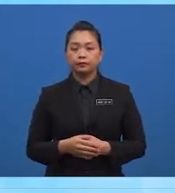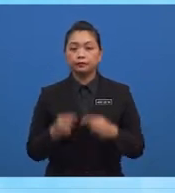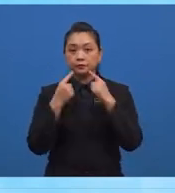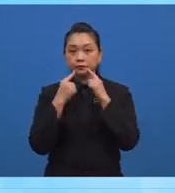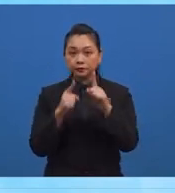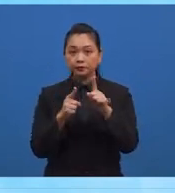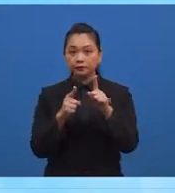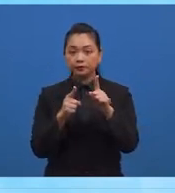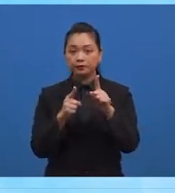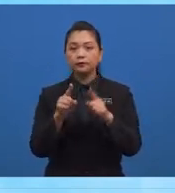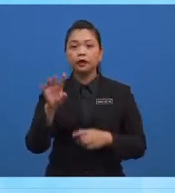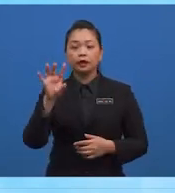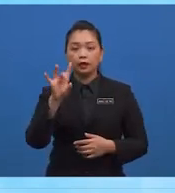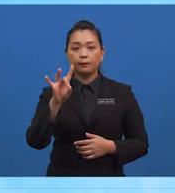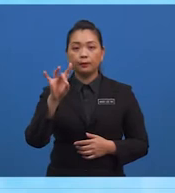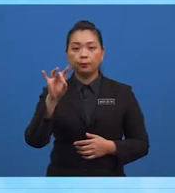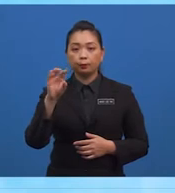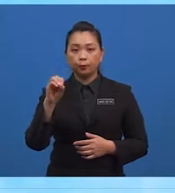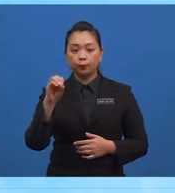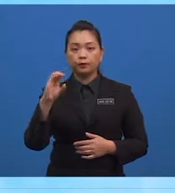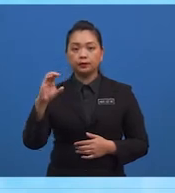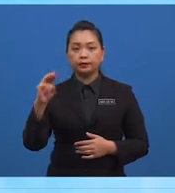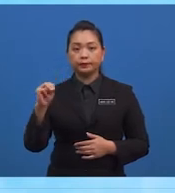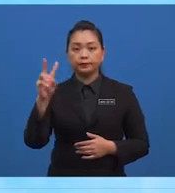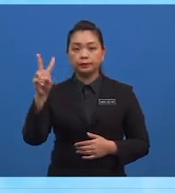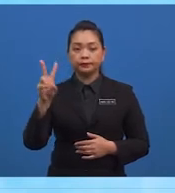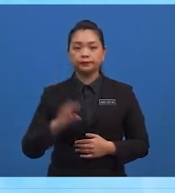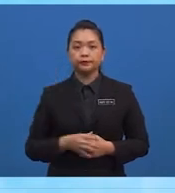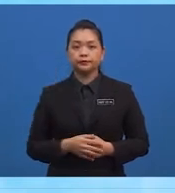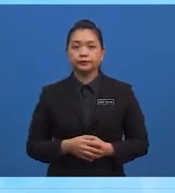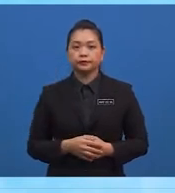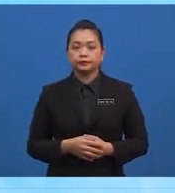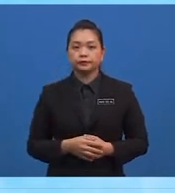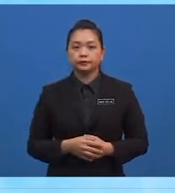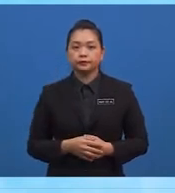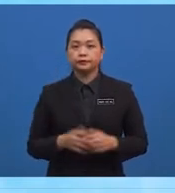Jawapannya ialah 80